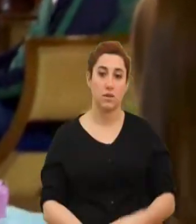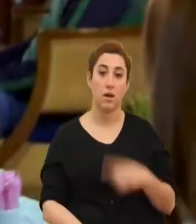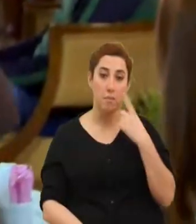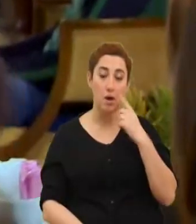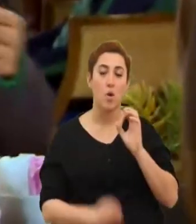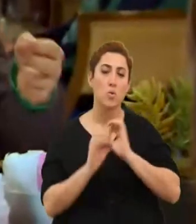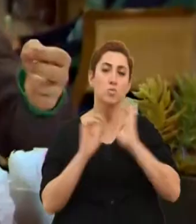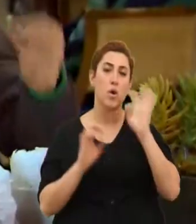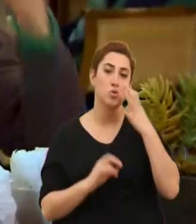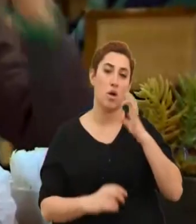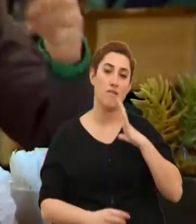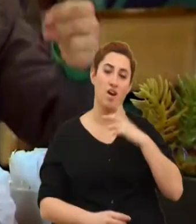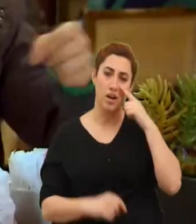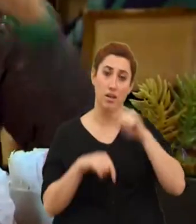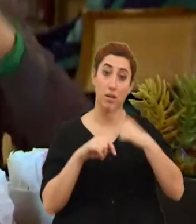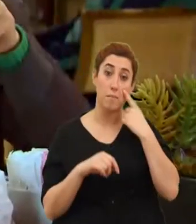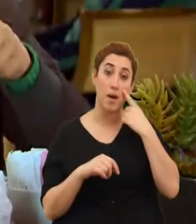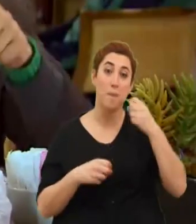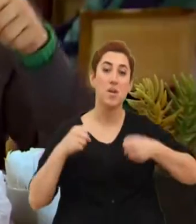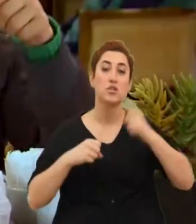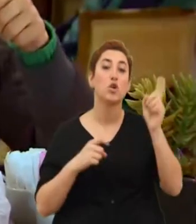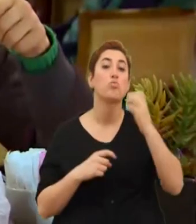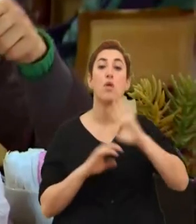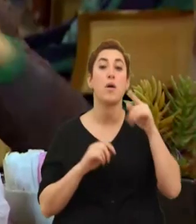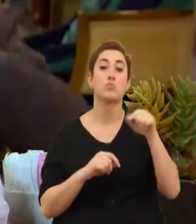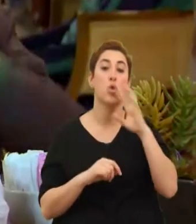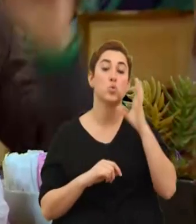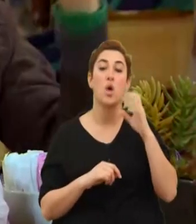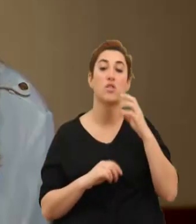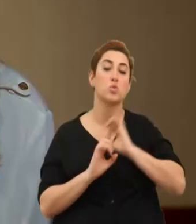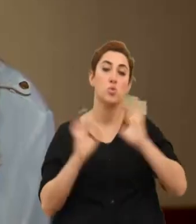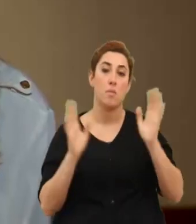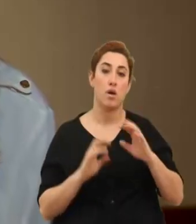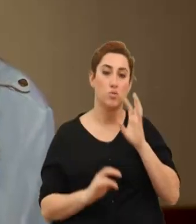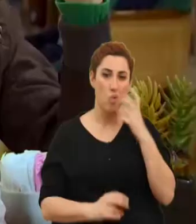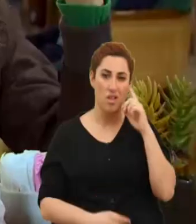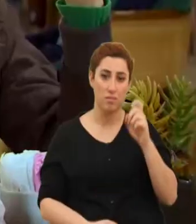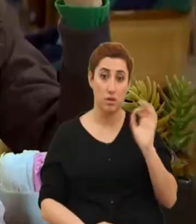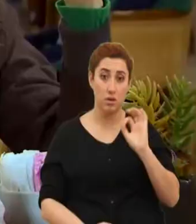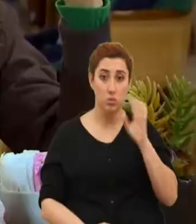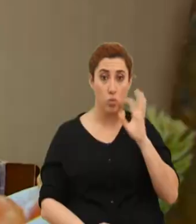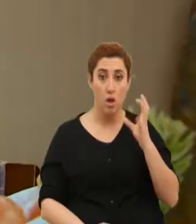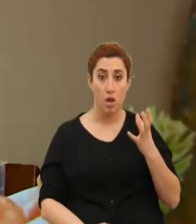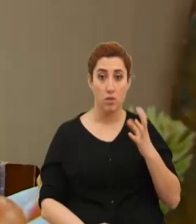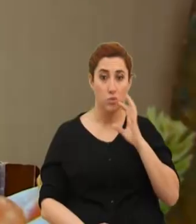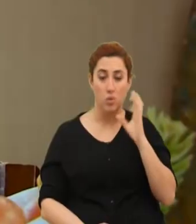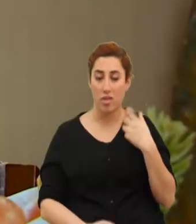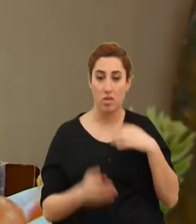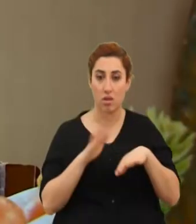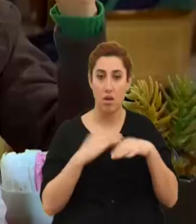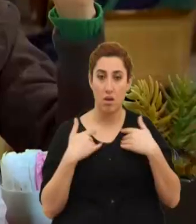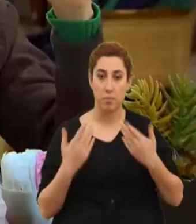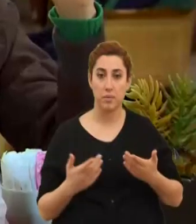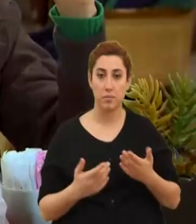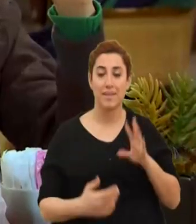Bak harika soğanım var. İnanın bak. Pazarda bulamazsınız böyle soğanı. Şahane. Soğan mı? He, soğan. Soğan ne